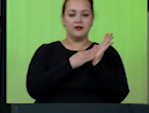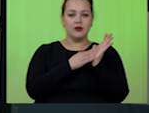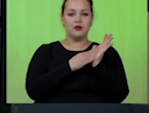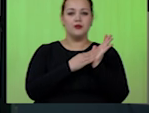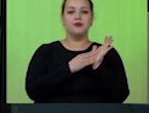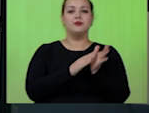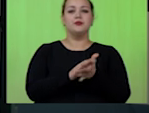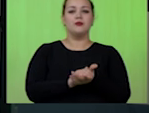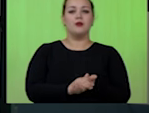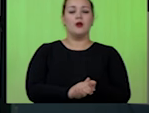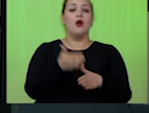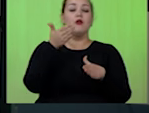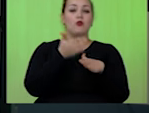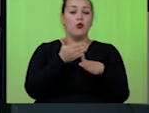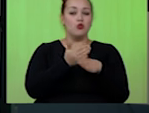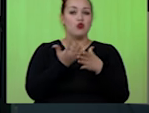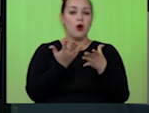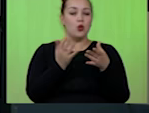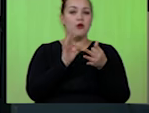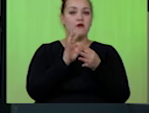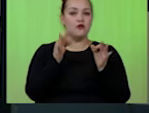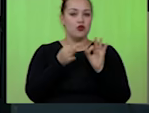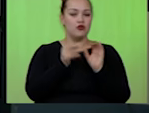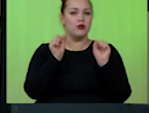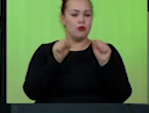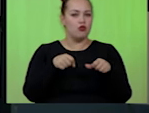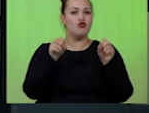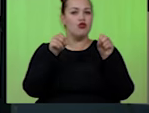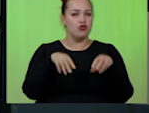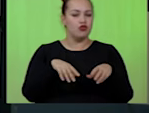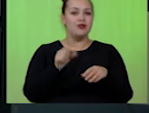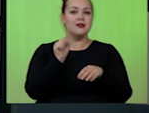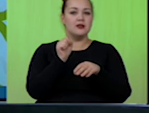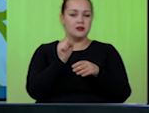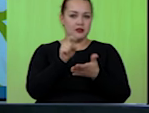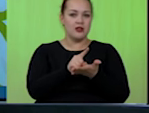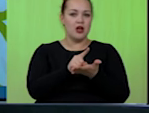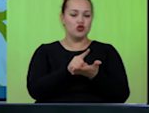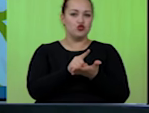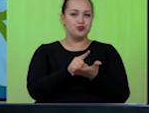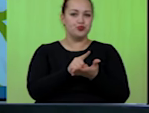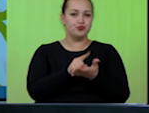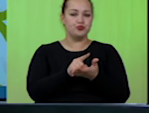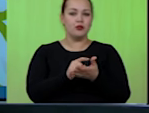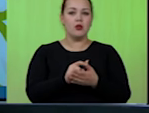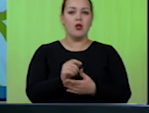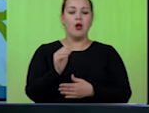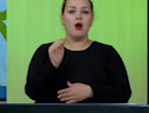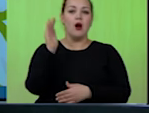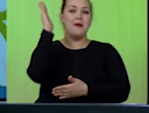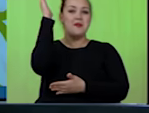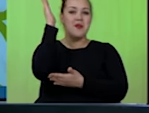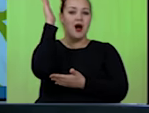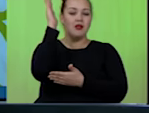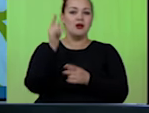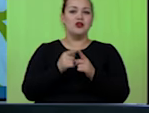девятое. С помощью какого выражения можно решить задачу? Балка длиною